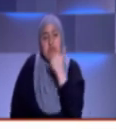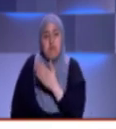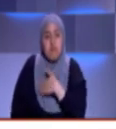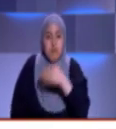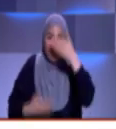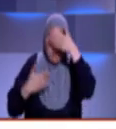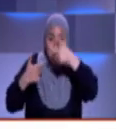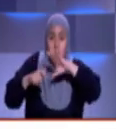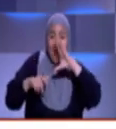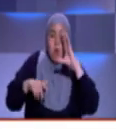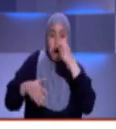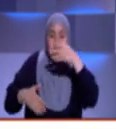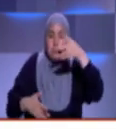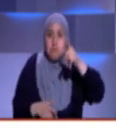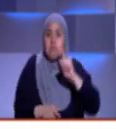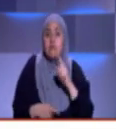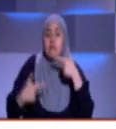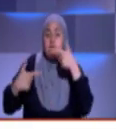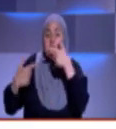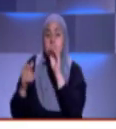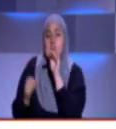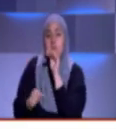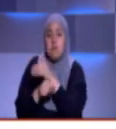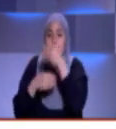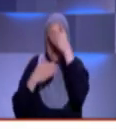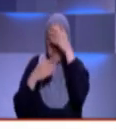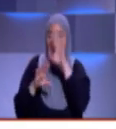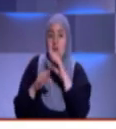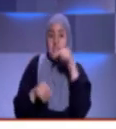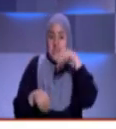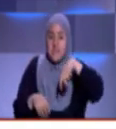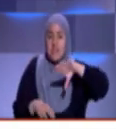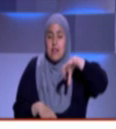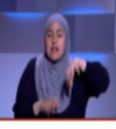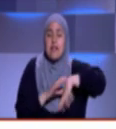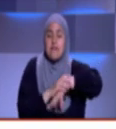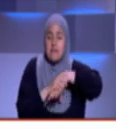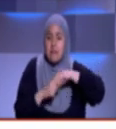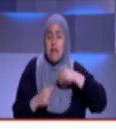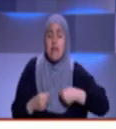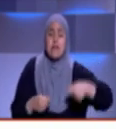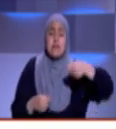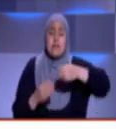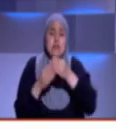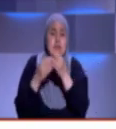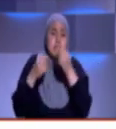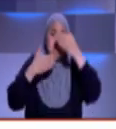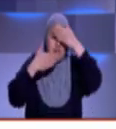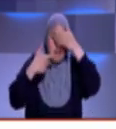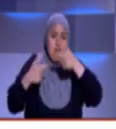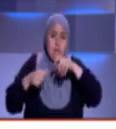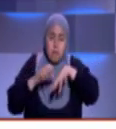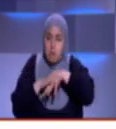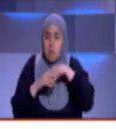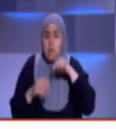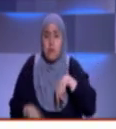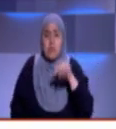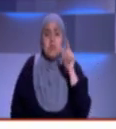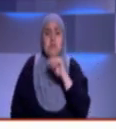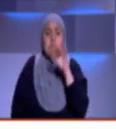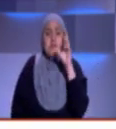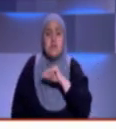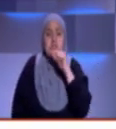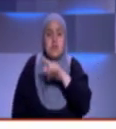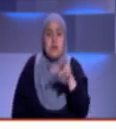ومصر تتعرض لقدر كبير جدا من هذه العمليات العدائية والهجمات المنظمة، سواء من الذباب